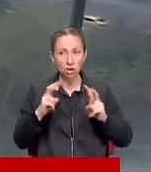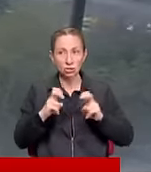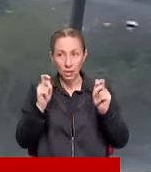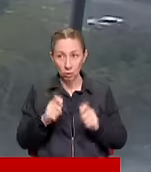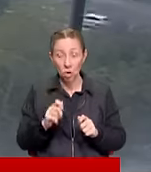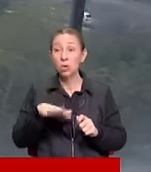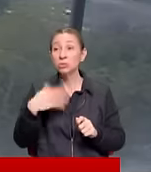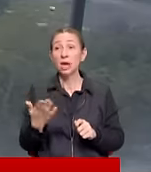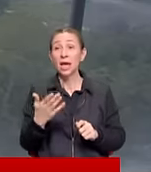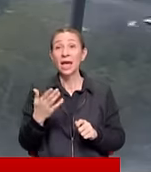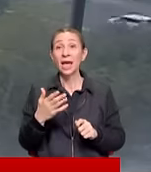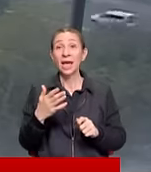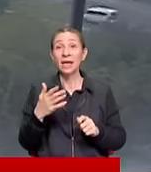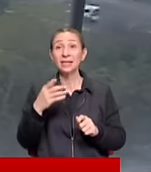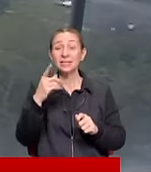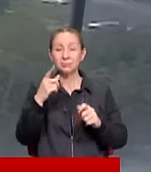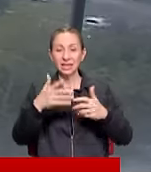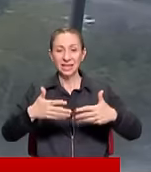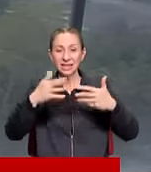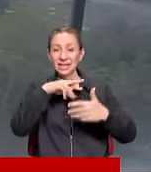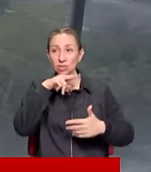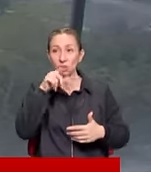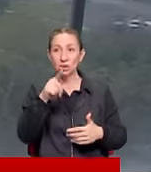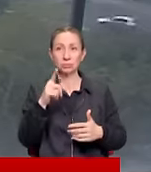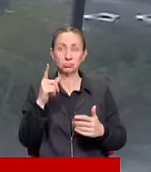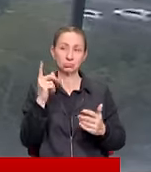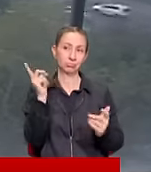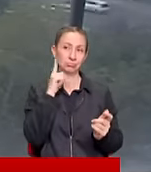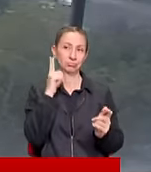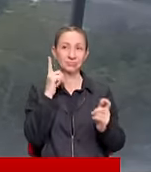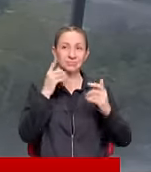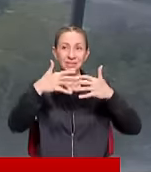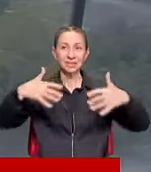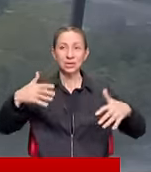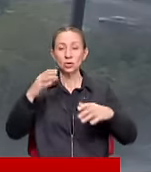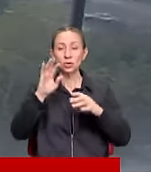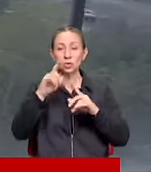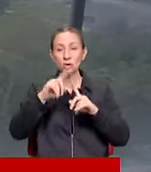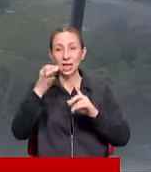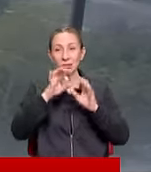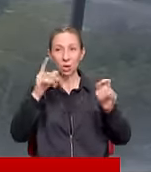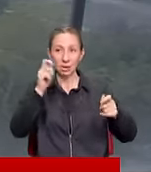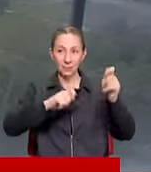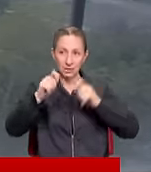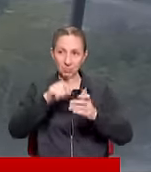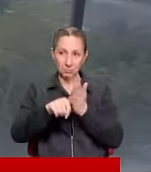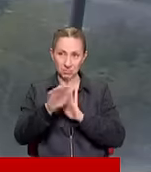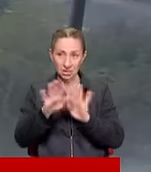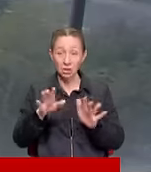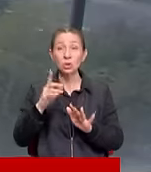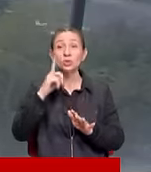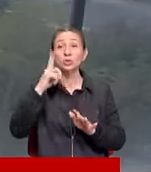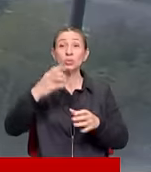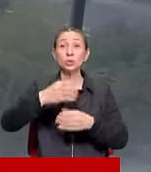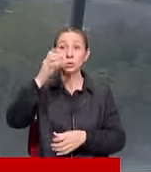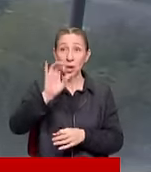yapılıyor. Sonra işte Estergon Kalesi yine Keçiören'in sembollerinden birisi olarak Turgut Altınok döneminde yapıldı, tamamlandı. Cumhuriyet